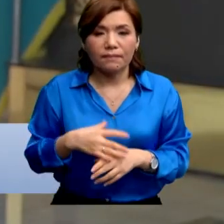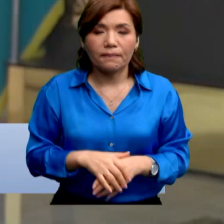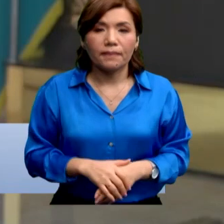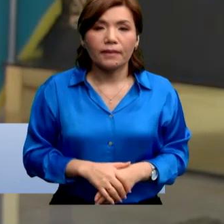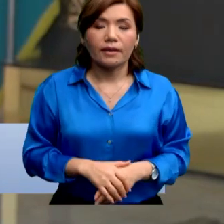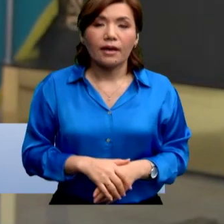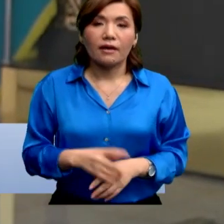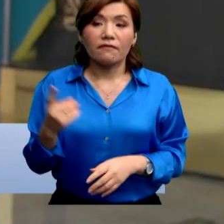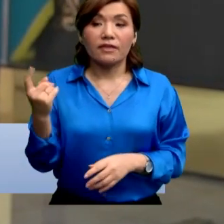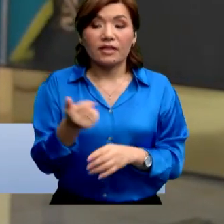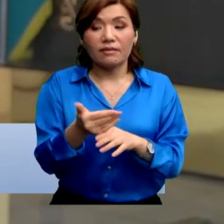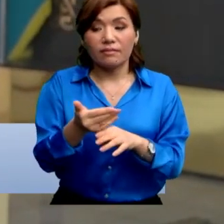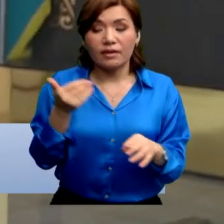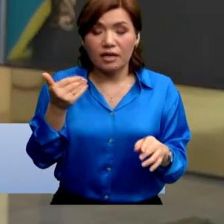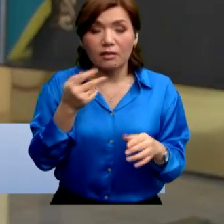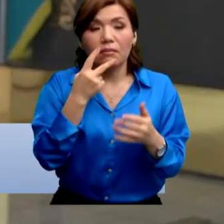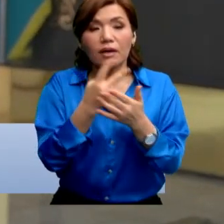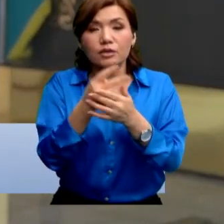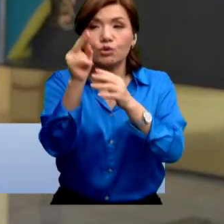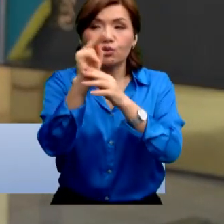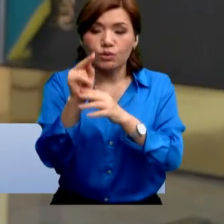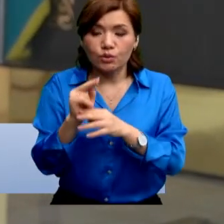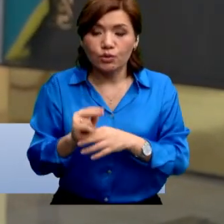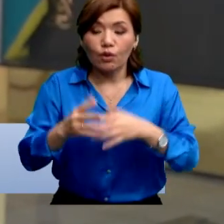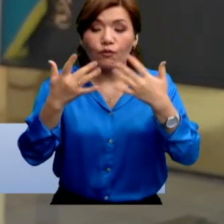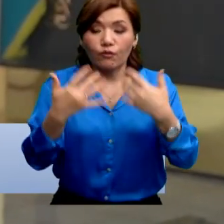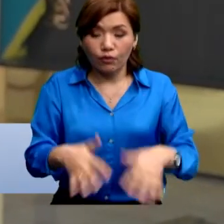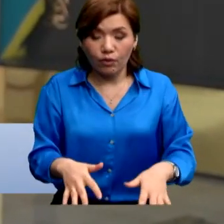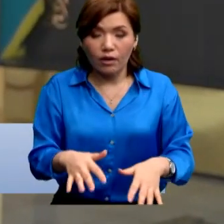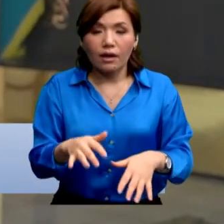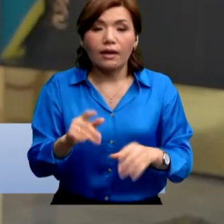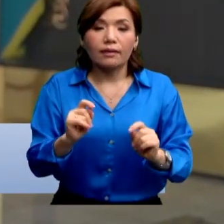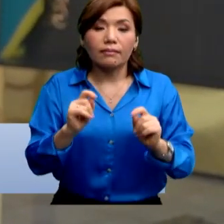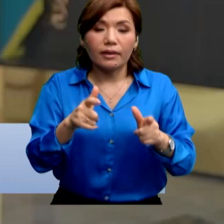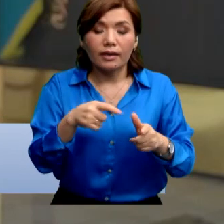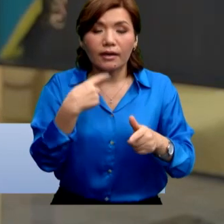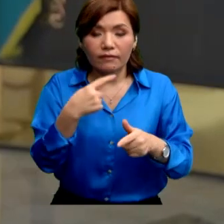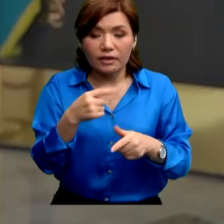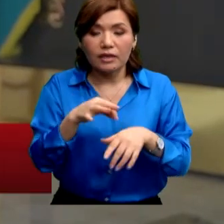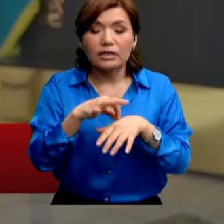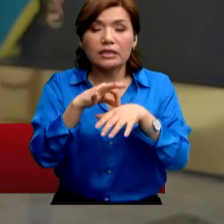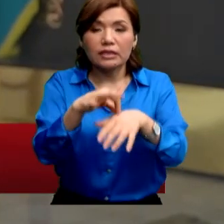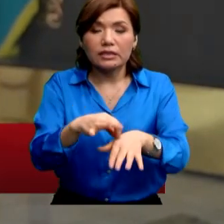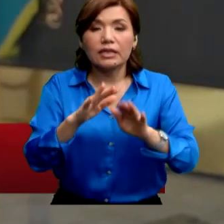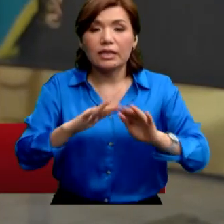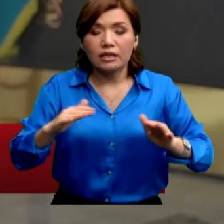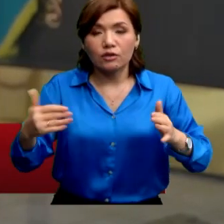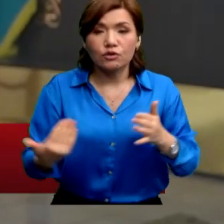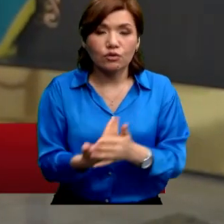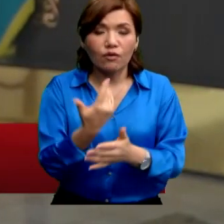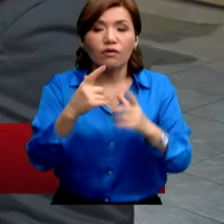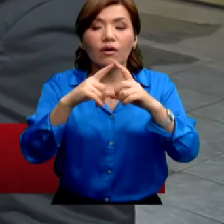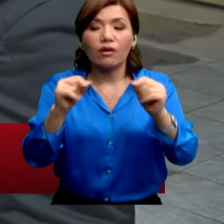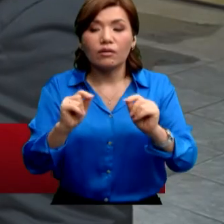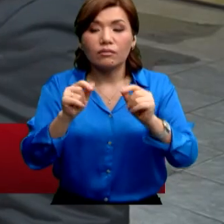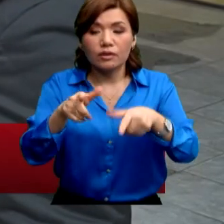они якобы подсушат эту школу, устранят все эти неполадки, и они предлагают нам привести наших детей в эту аварийную школу.